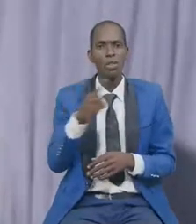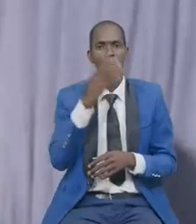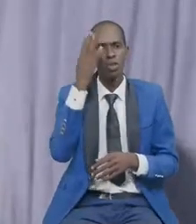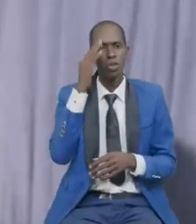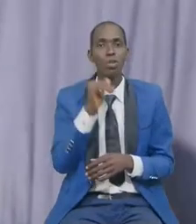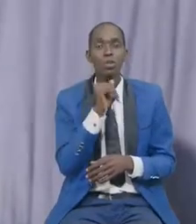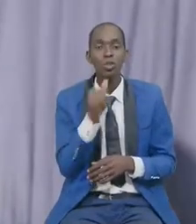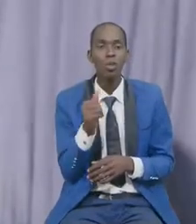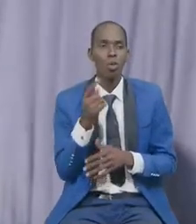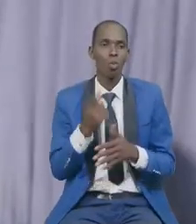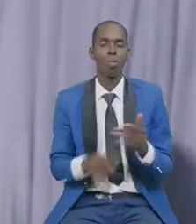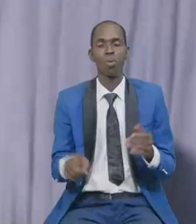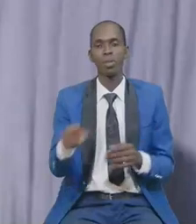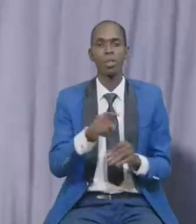font.